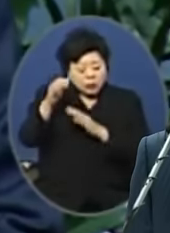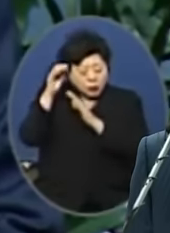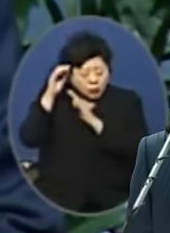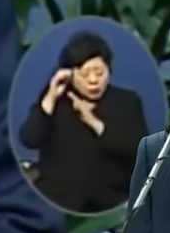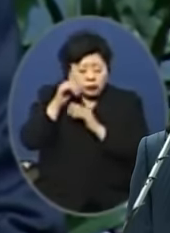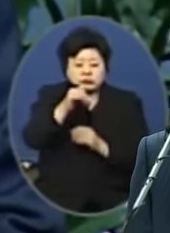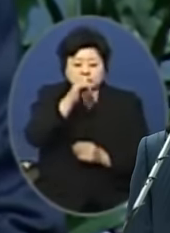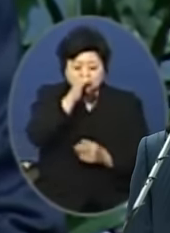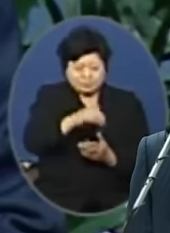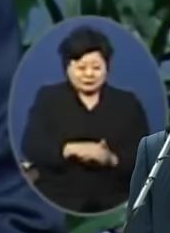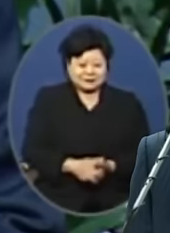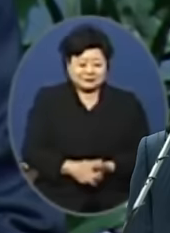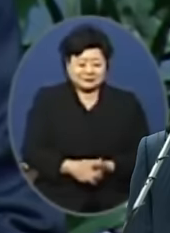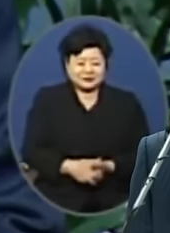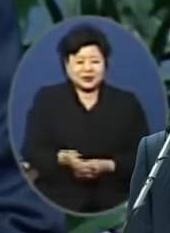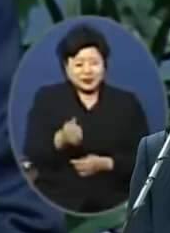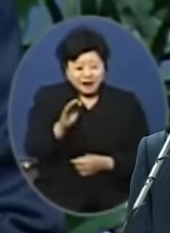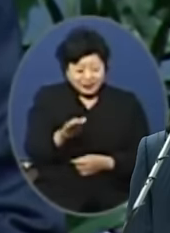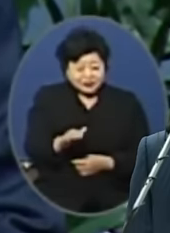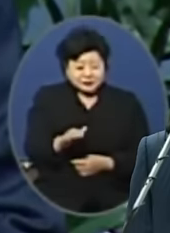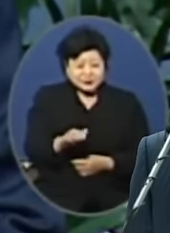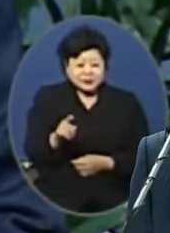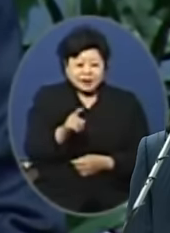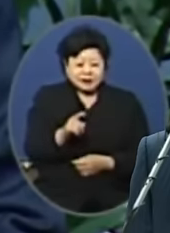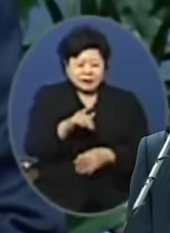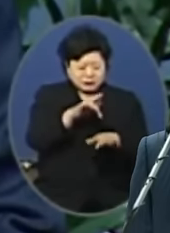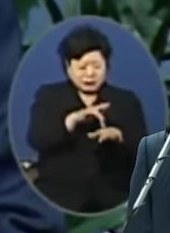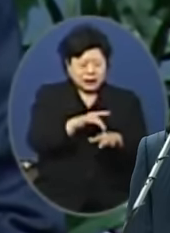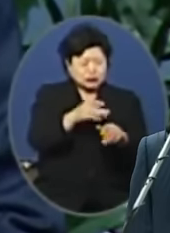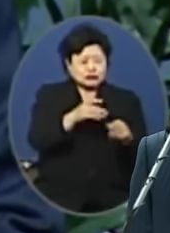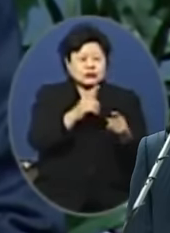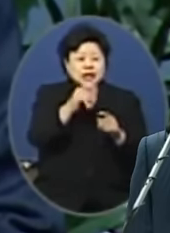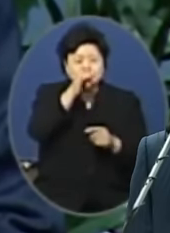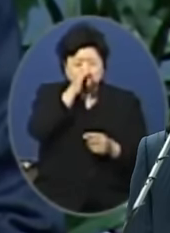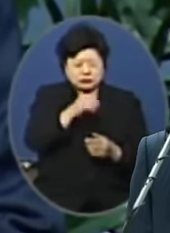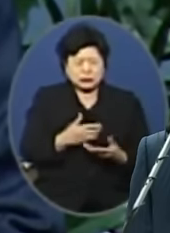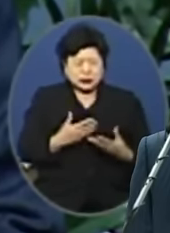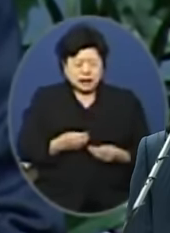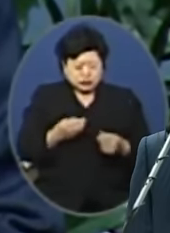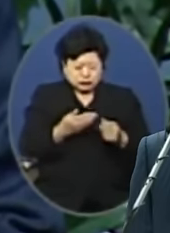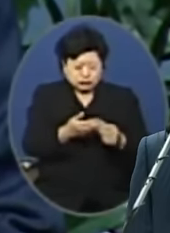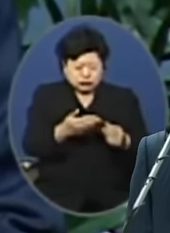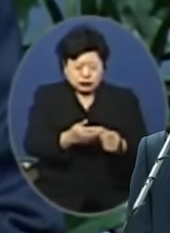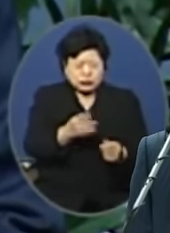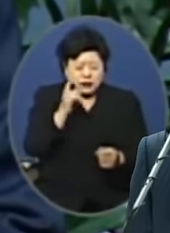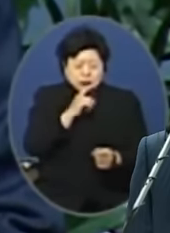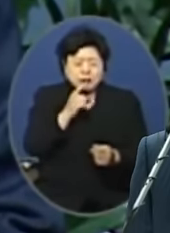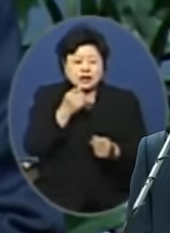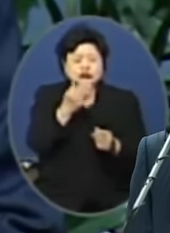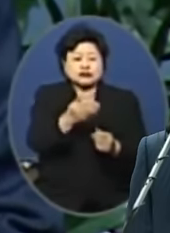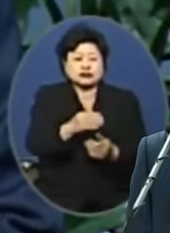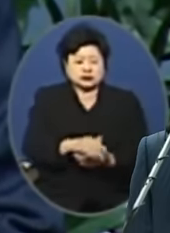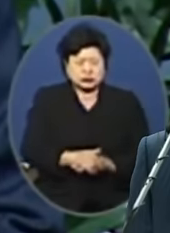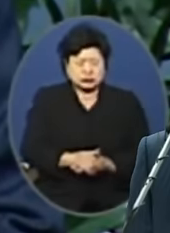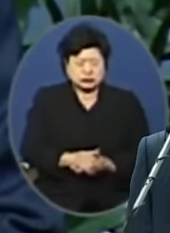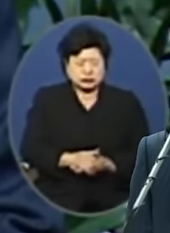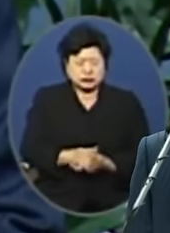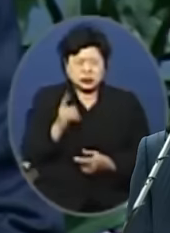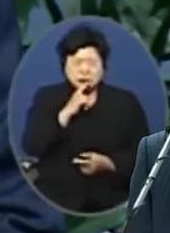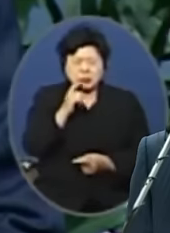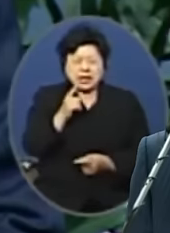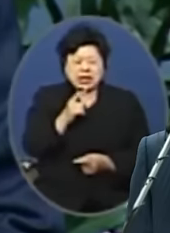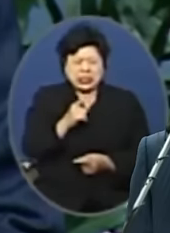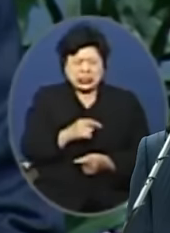있습니다. 그러나 또 마귀가 낙심시키게 하기 위해서 와서 아주 교묘한